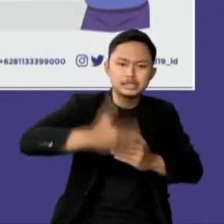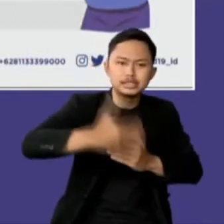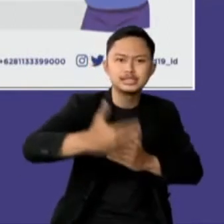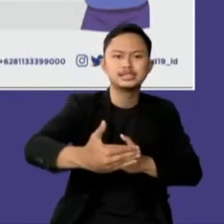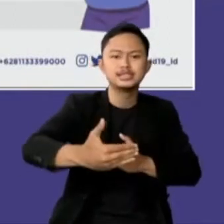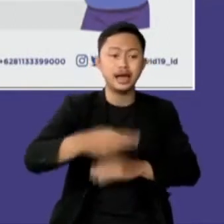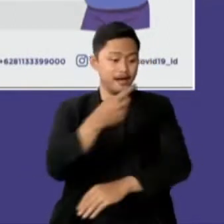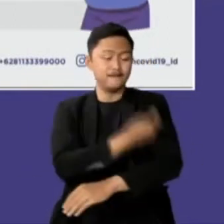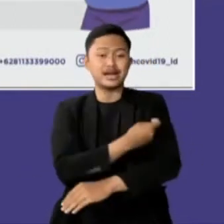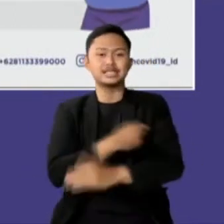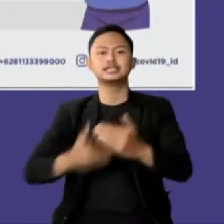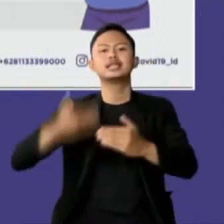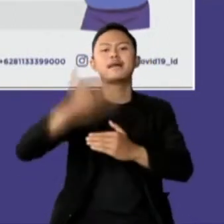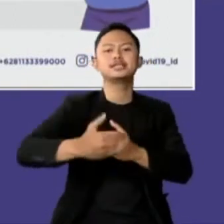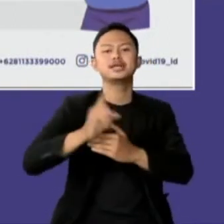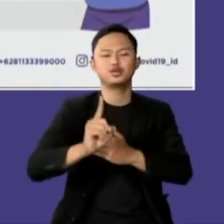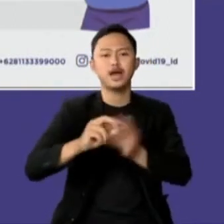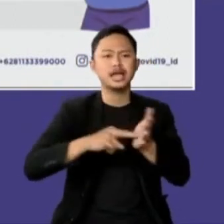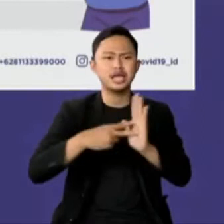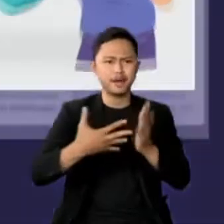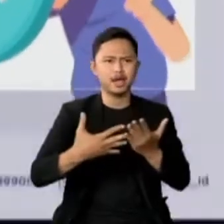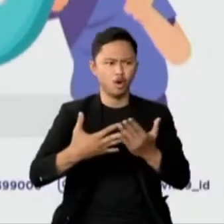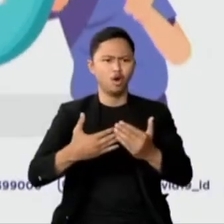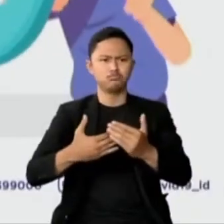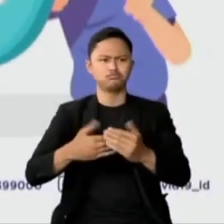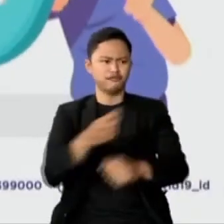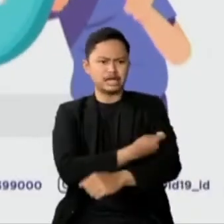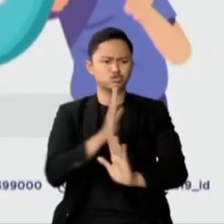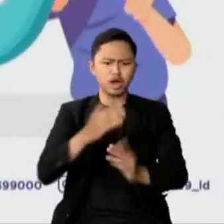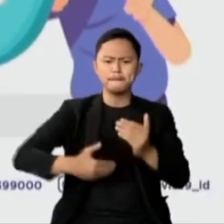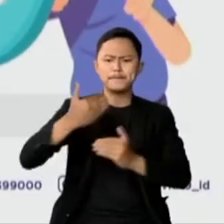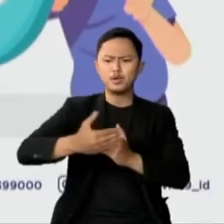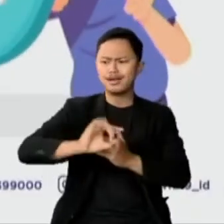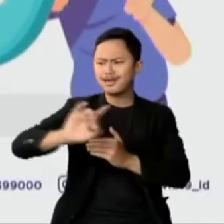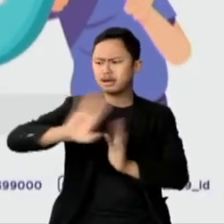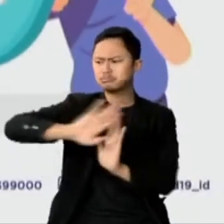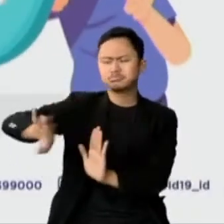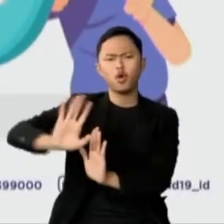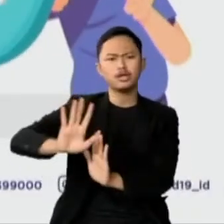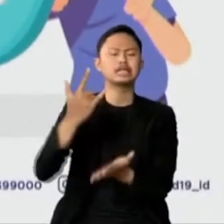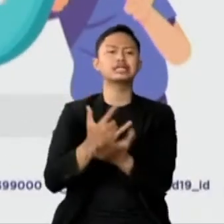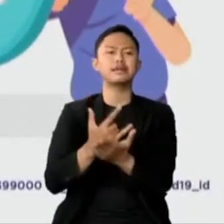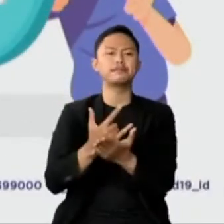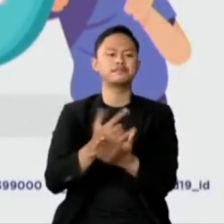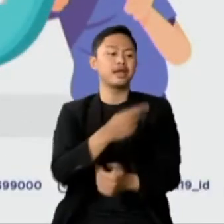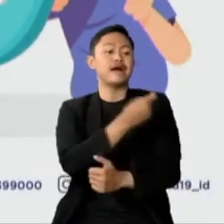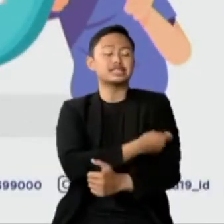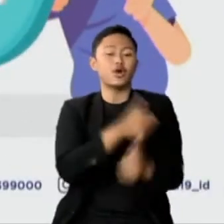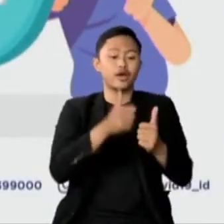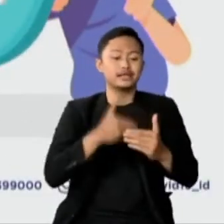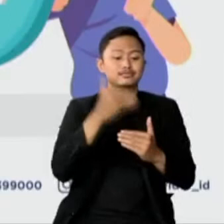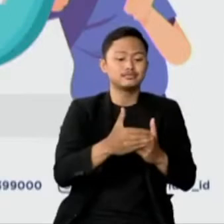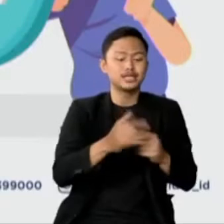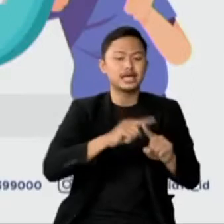perlindungan jadi dengan adanya vaksin tidak serta-merta perlindungan lainnya kita tinggalkan enggak boleh karena bisa saja